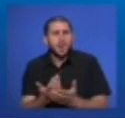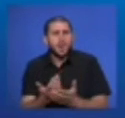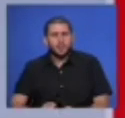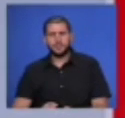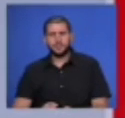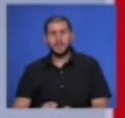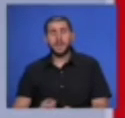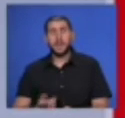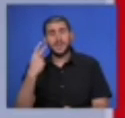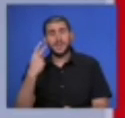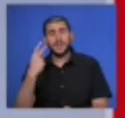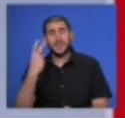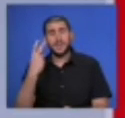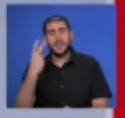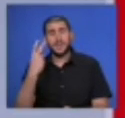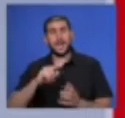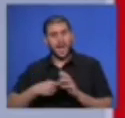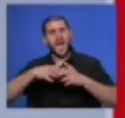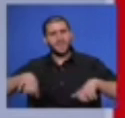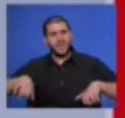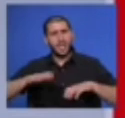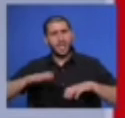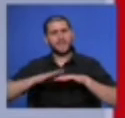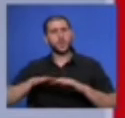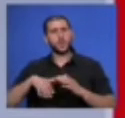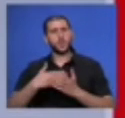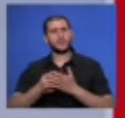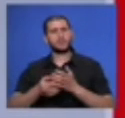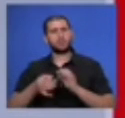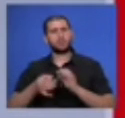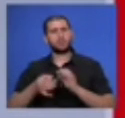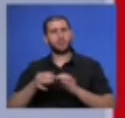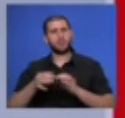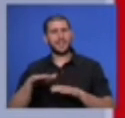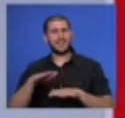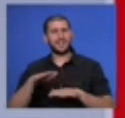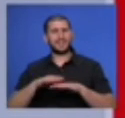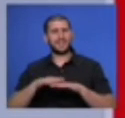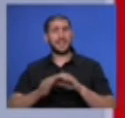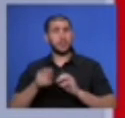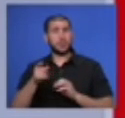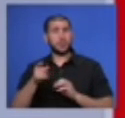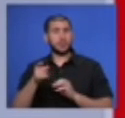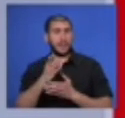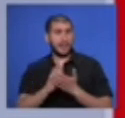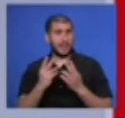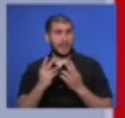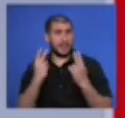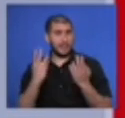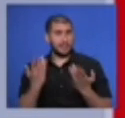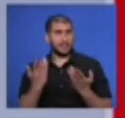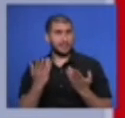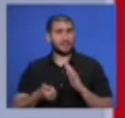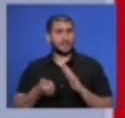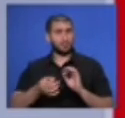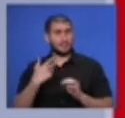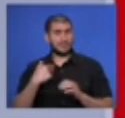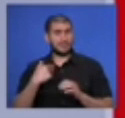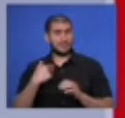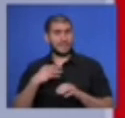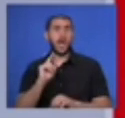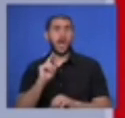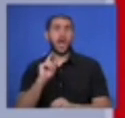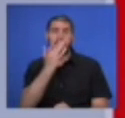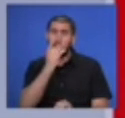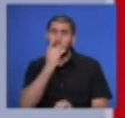לעשות הפרדה בין תפקיד היועמ"ש, תפקיד הפרקליטות, וזה היה חלק ממה ששר המשפטים רצה להוביל, אבל מה... לא